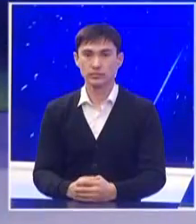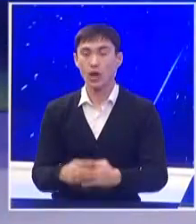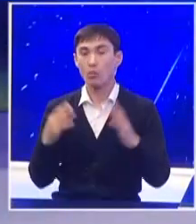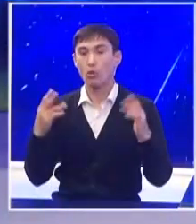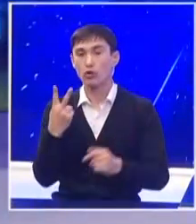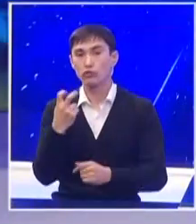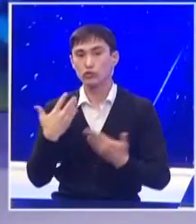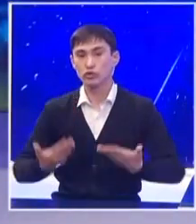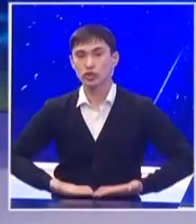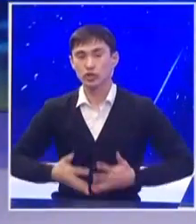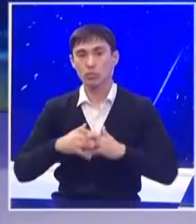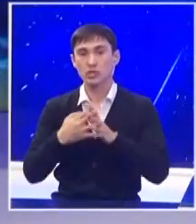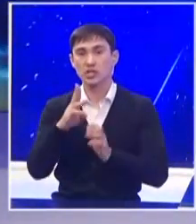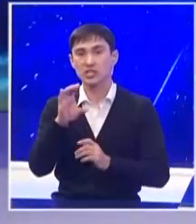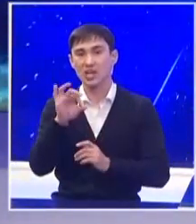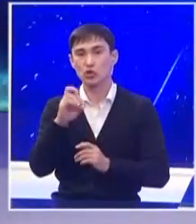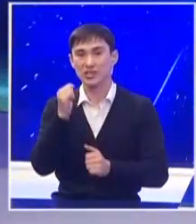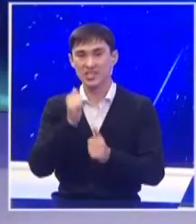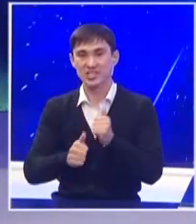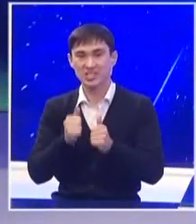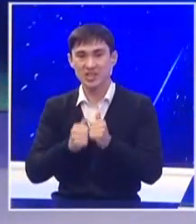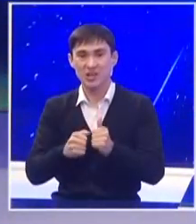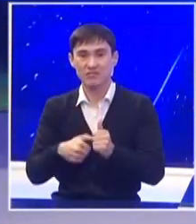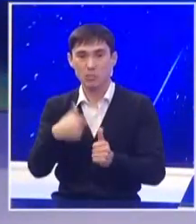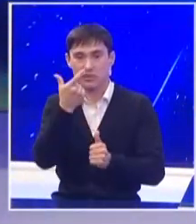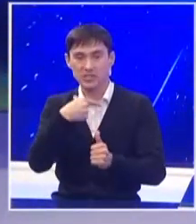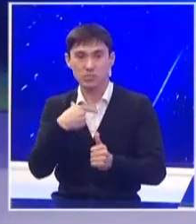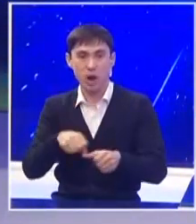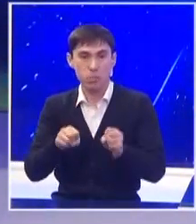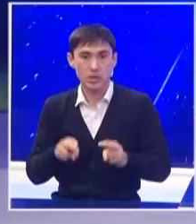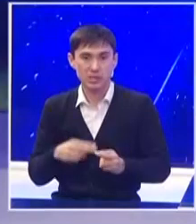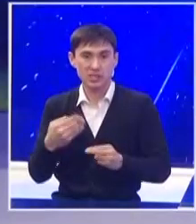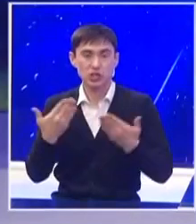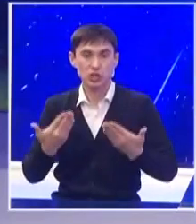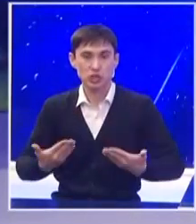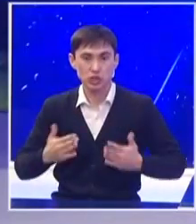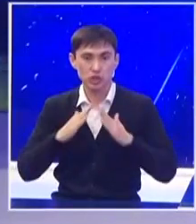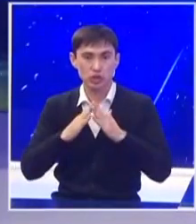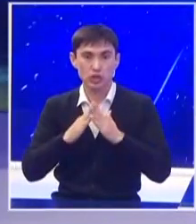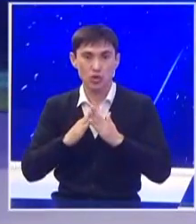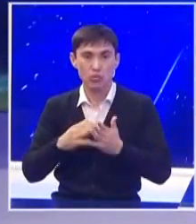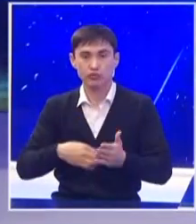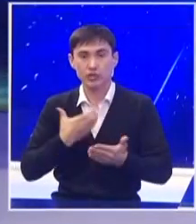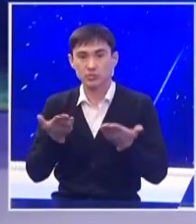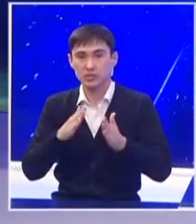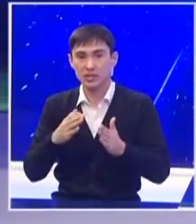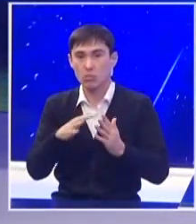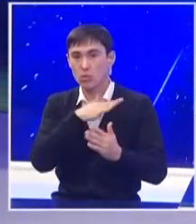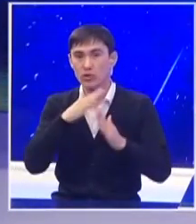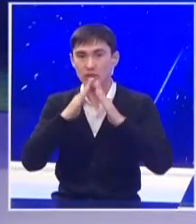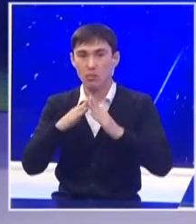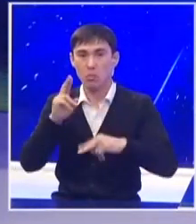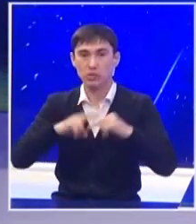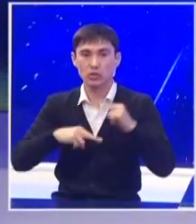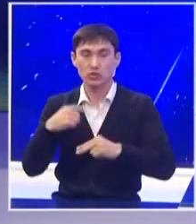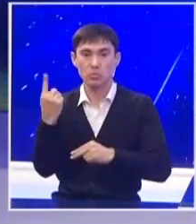Более 200 жителей поселка Сарыөзек ежедневно подвергают свою жизнь опасности. Их жилье находится в плачевном состоянии. Многие дома построены